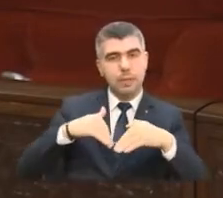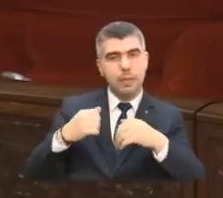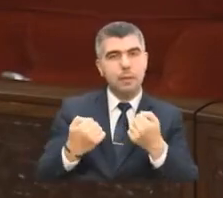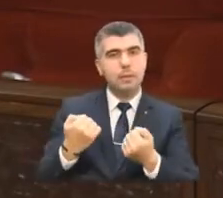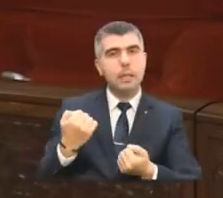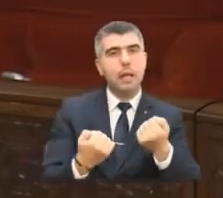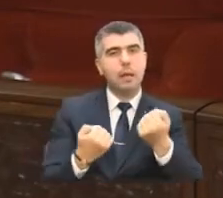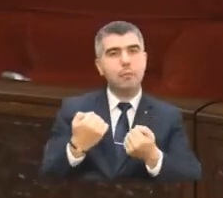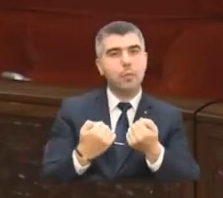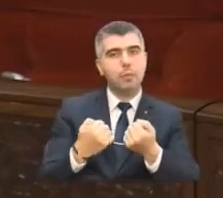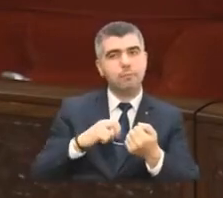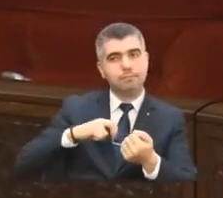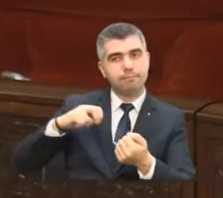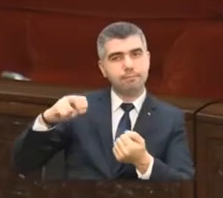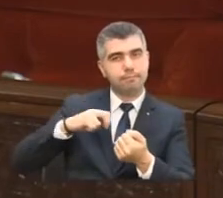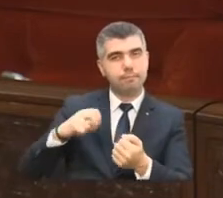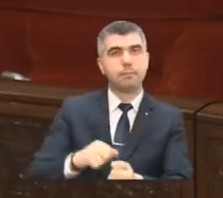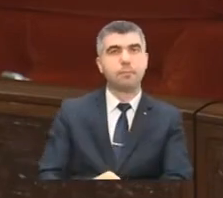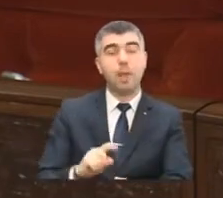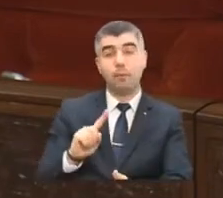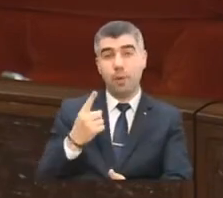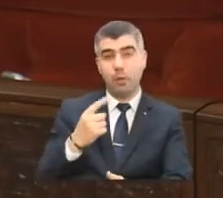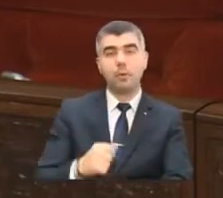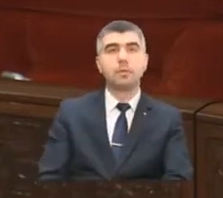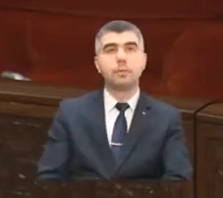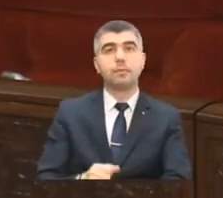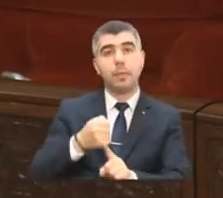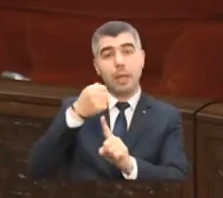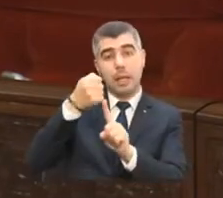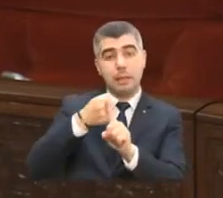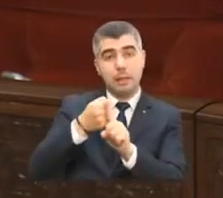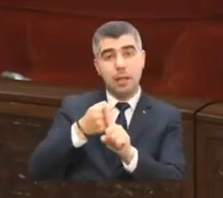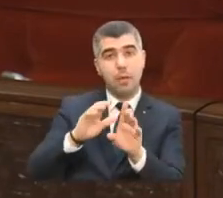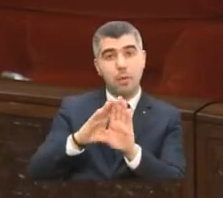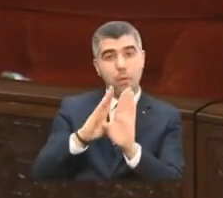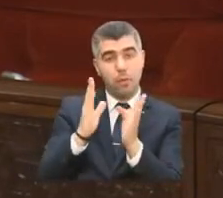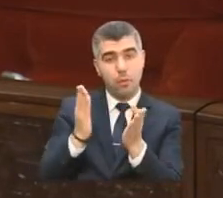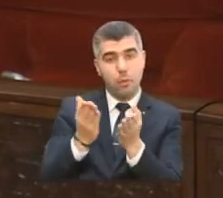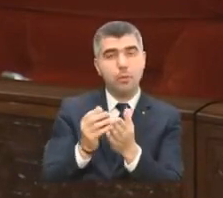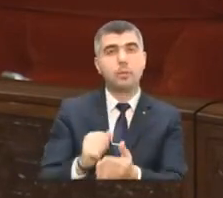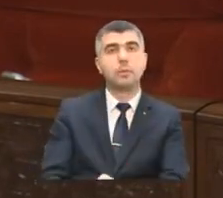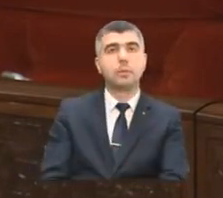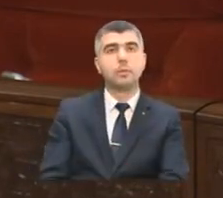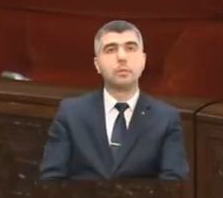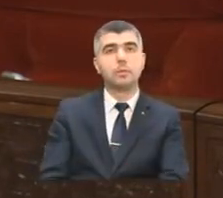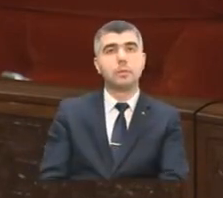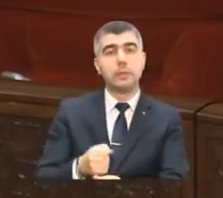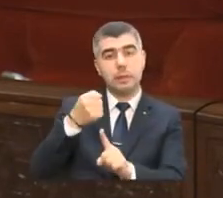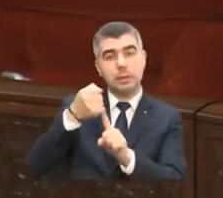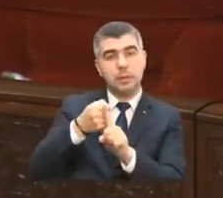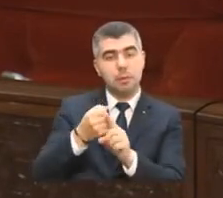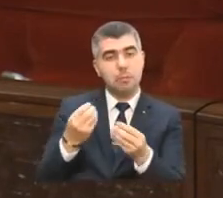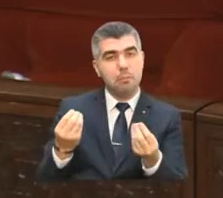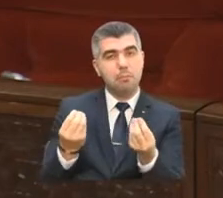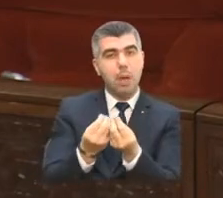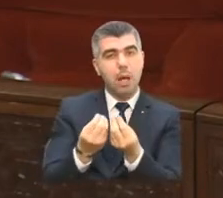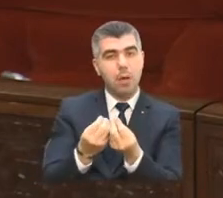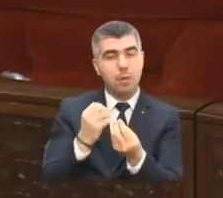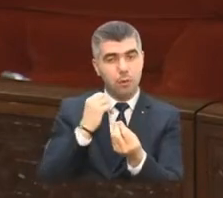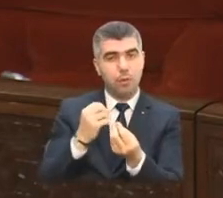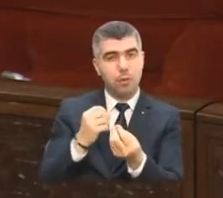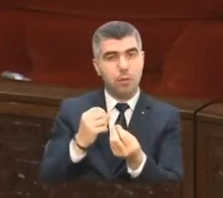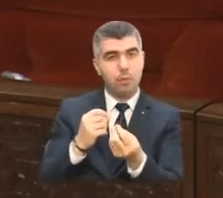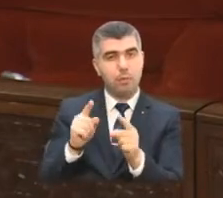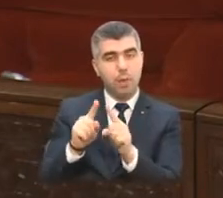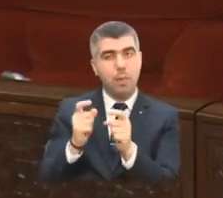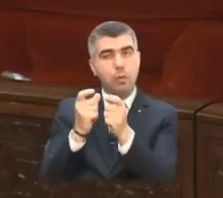في البداية تنبغي نشير إلى أن إصلاح وعصرنة هذا القطاع تستلزم العمل المشترك مع المهنيين من